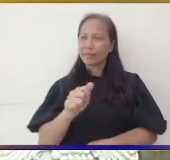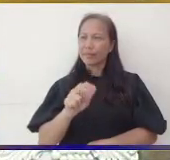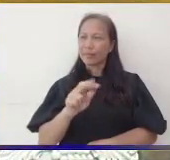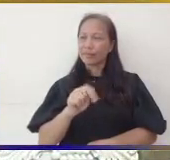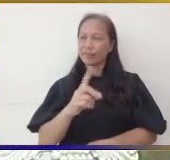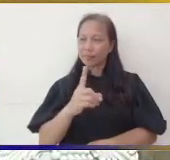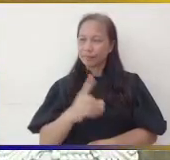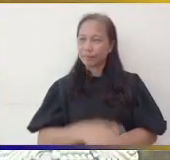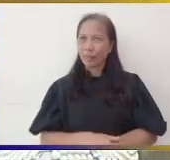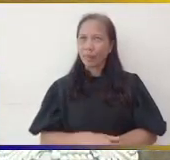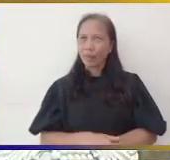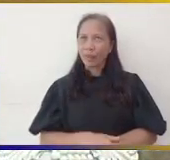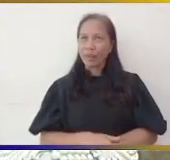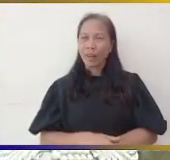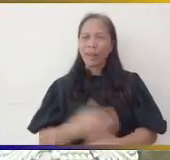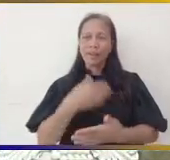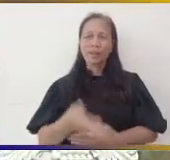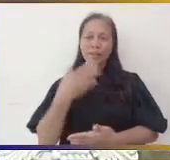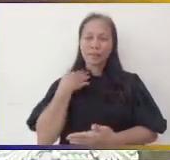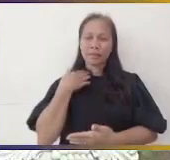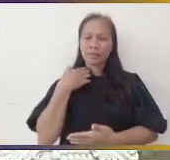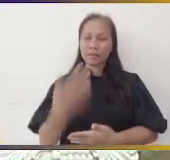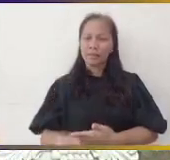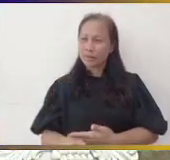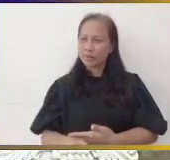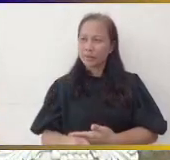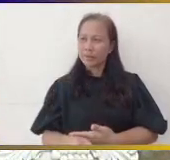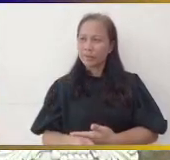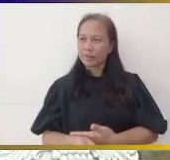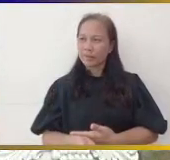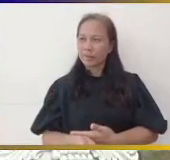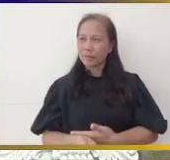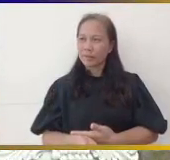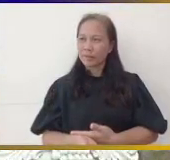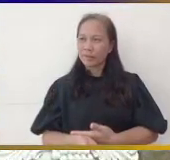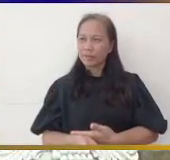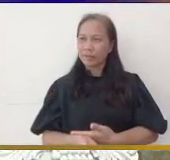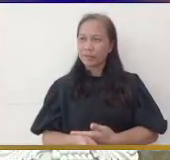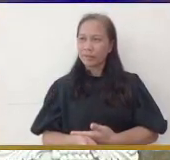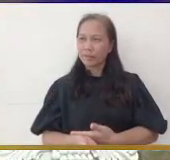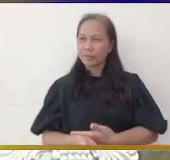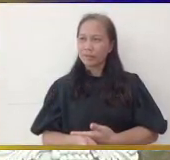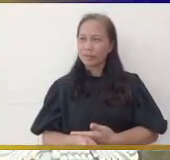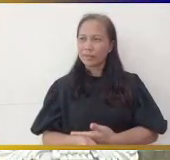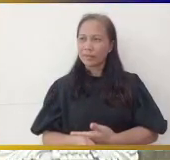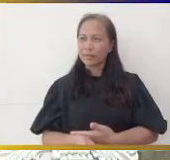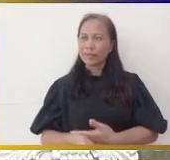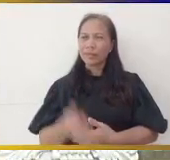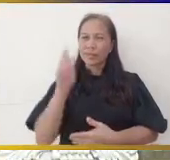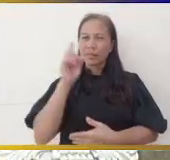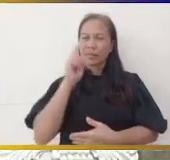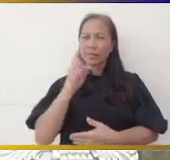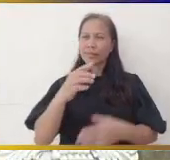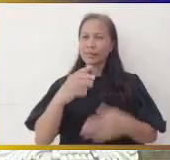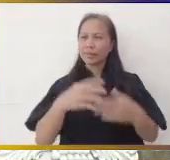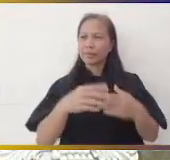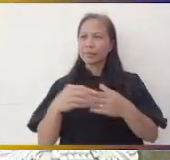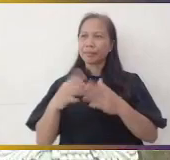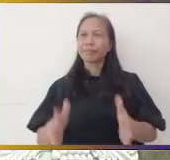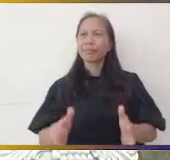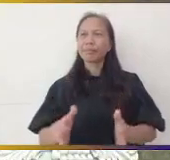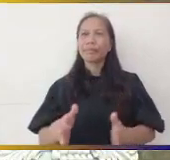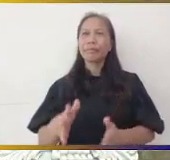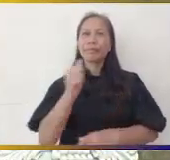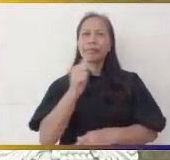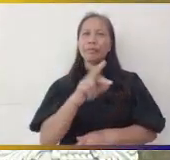1143 ito pong si Arnold of bracia Bumalik po siya sa Rome at nakapag establish po siya